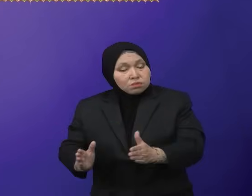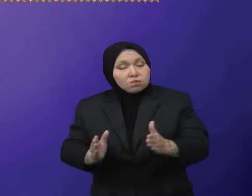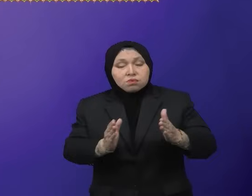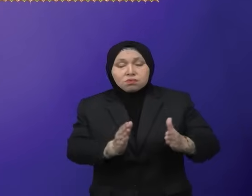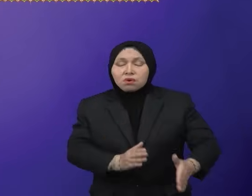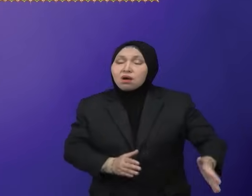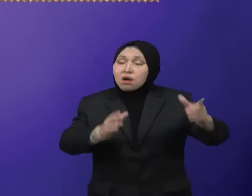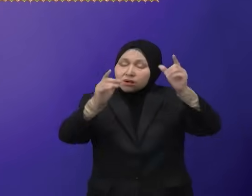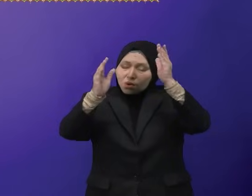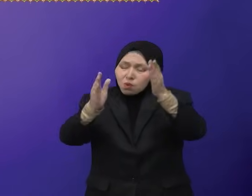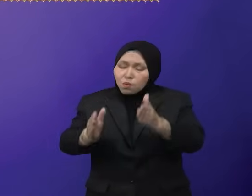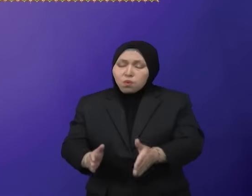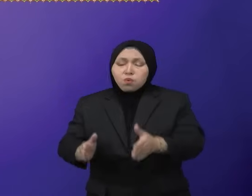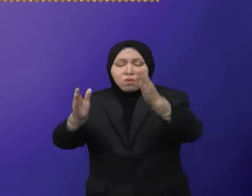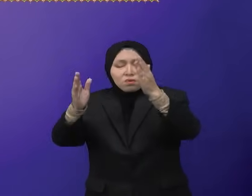qablikum wa